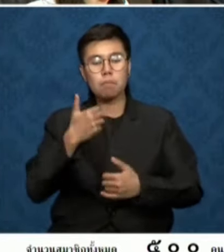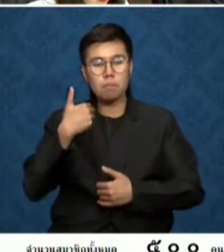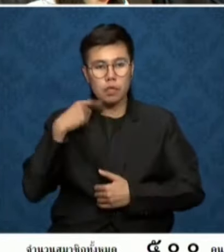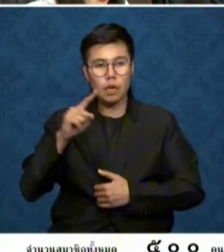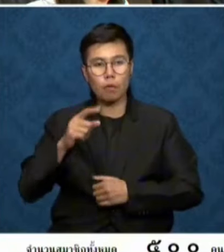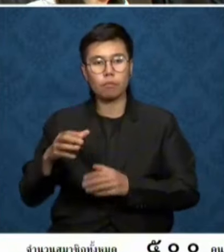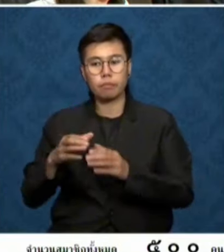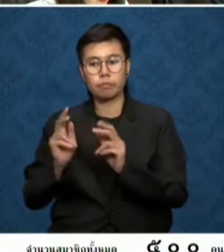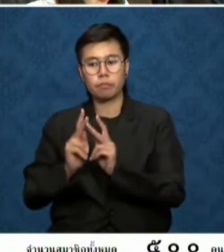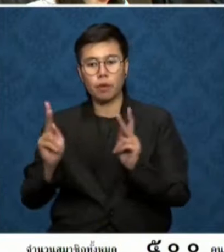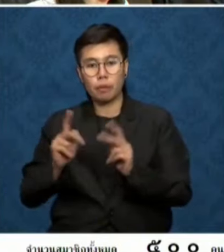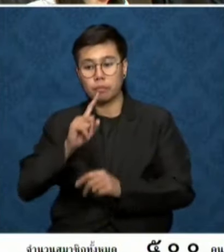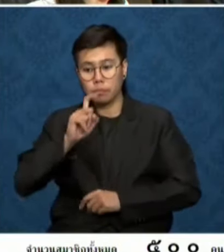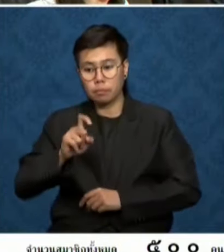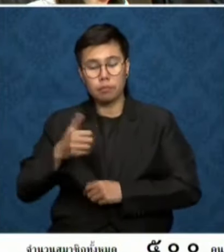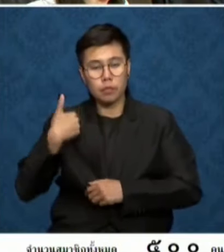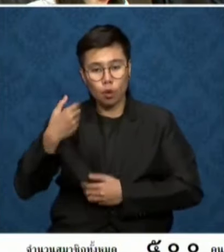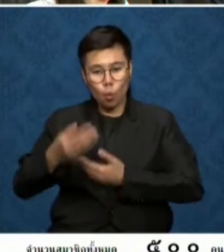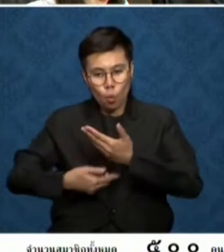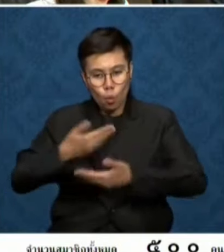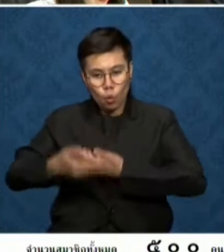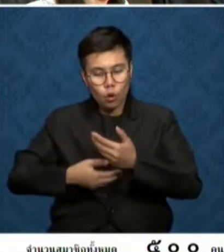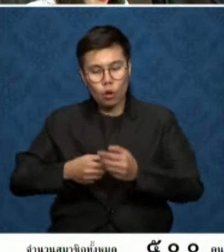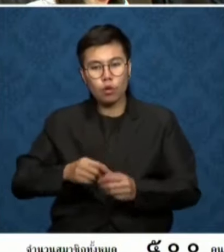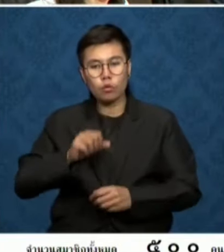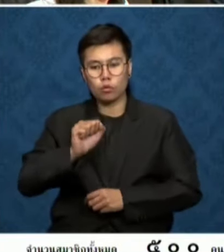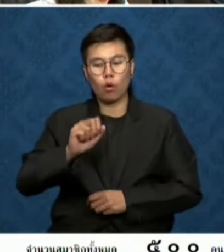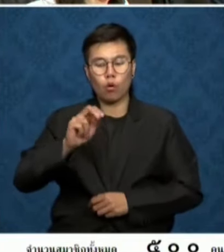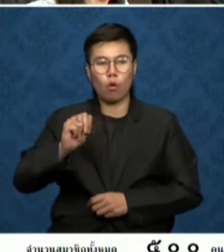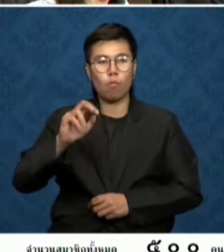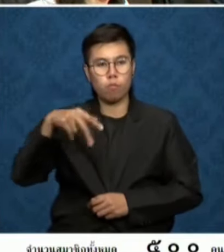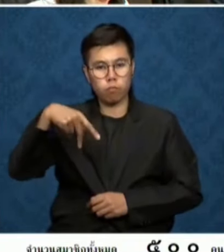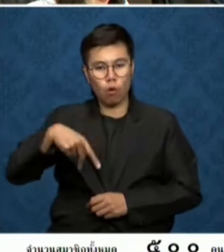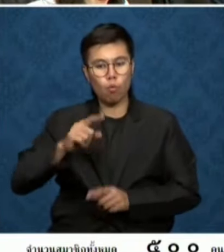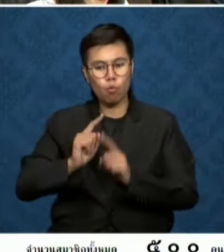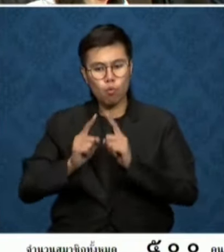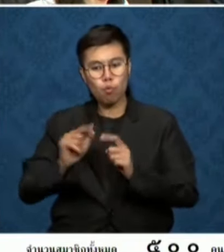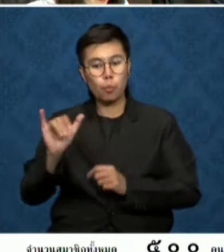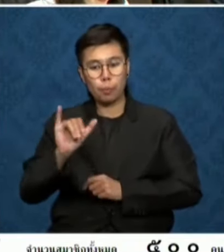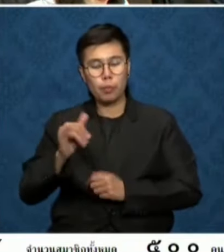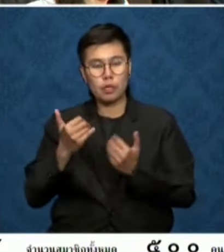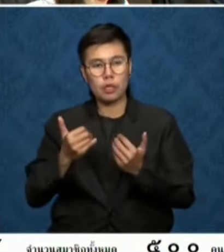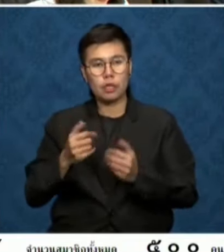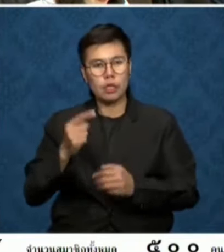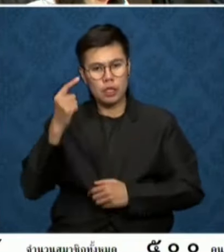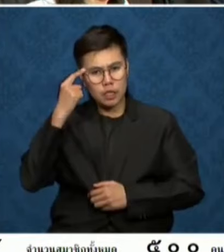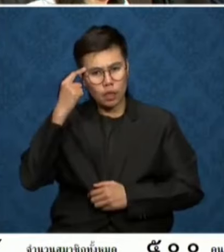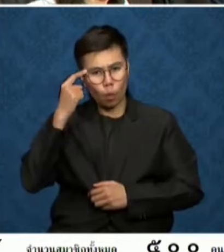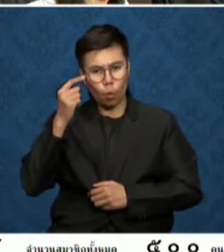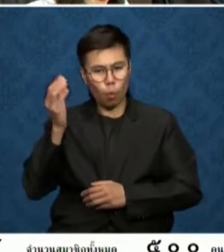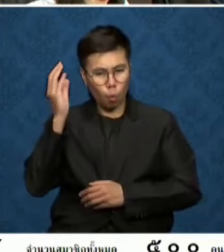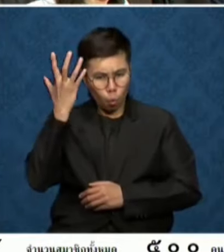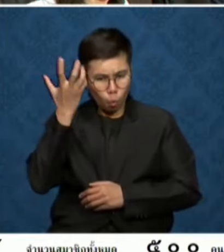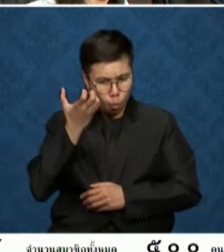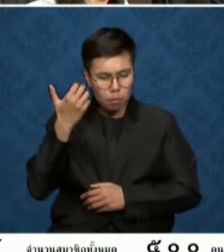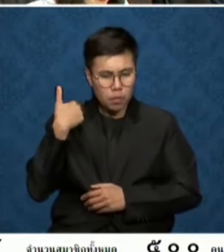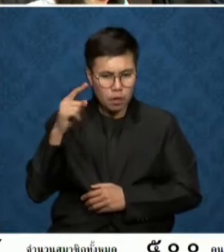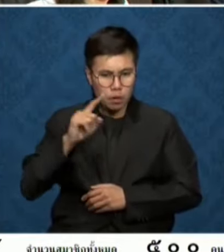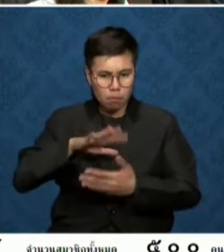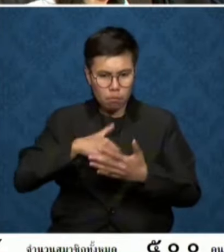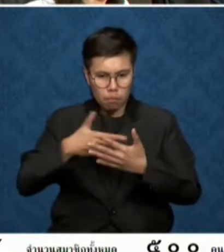าธิการได้มีการพูดคุยซักถามในเรื่องนี้กับสนพ.อย่างไรคะท่านประธานเรื่องนี้เป็นเรื่องที่น่ากังวลค่ะเพราะจริงๆแล้วเราควรจะต้องมีแผน